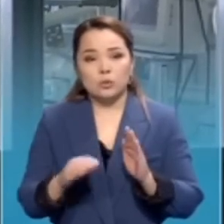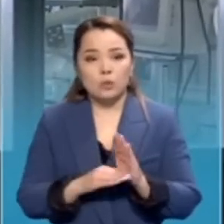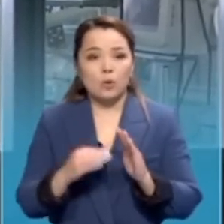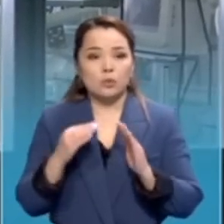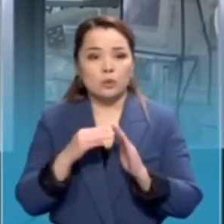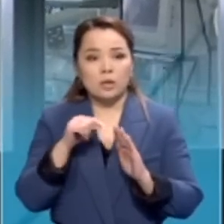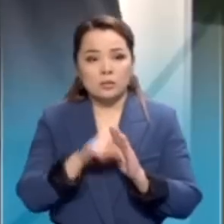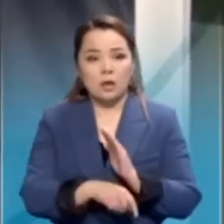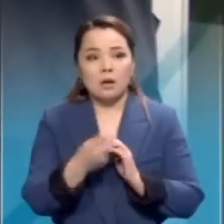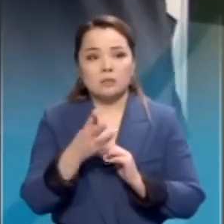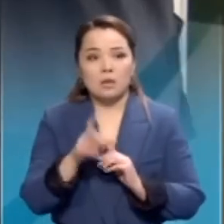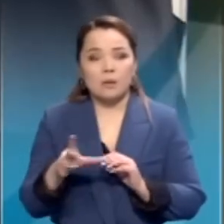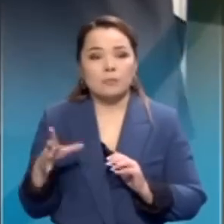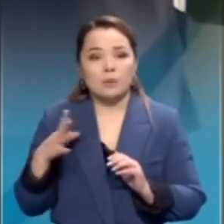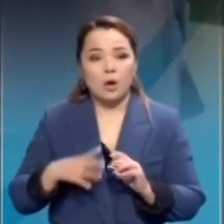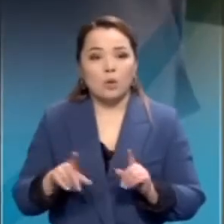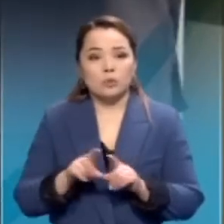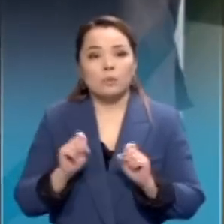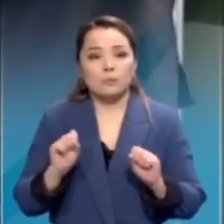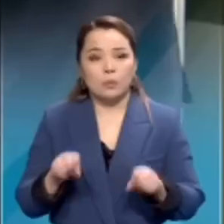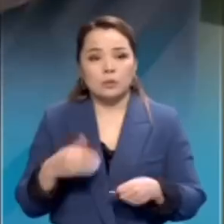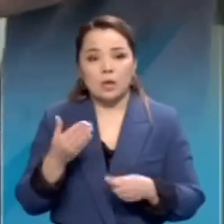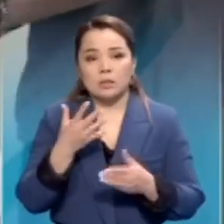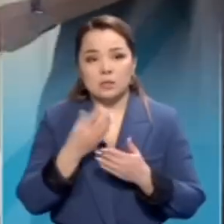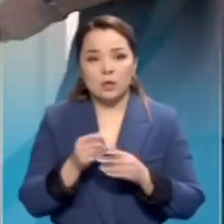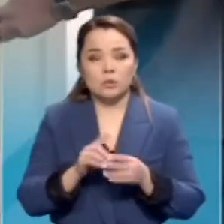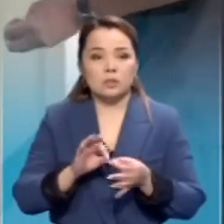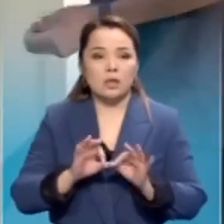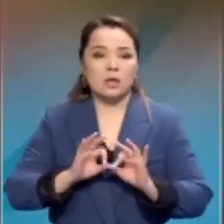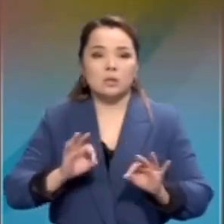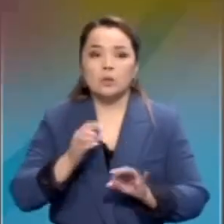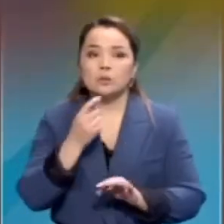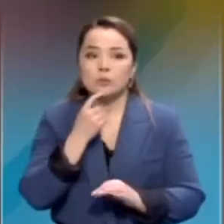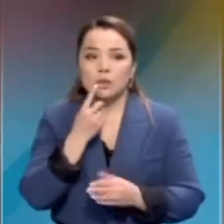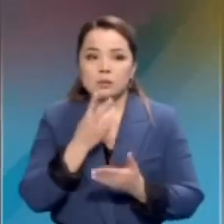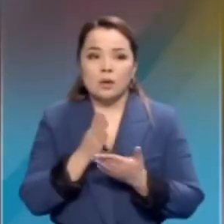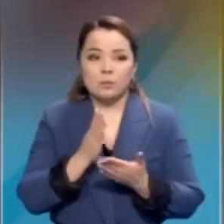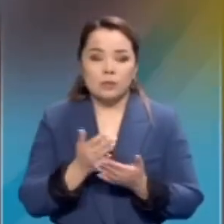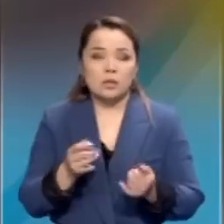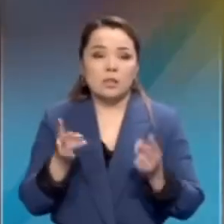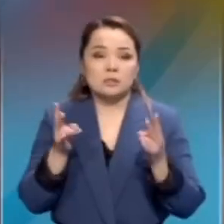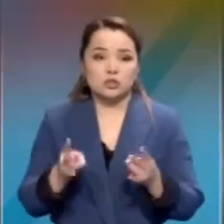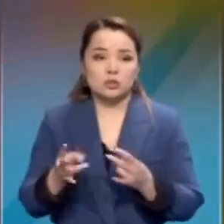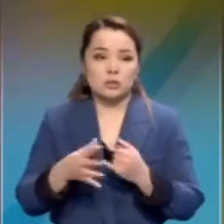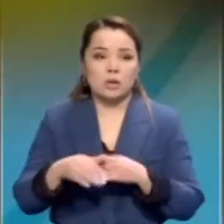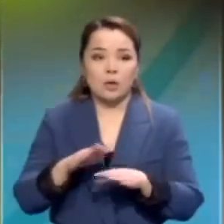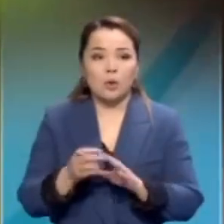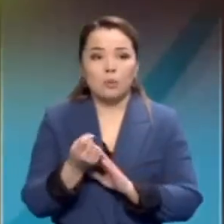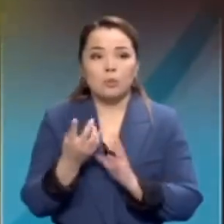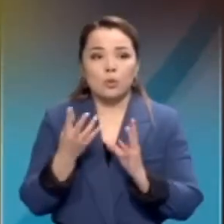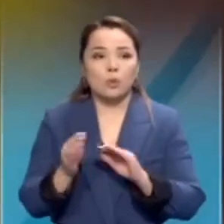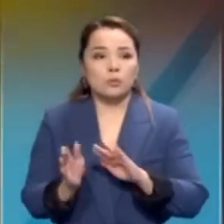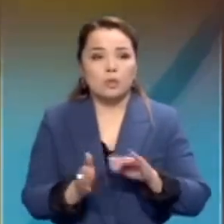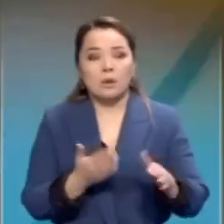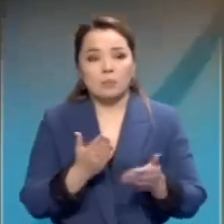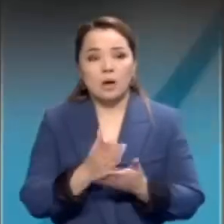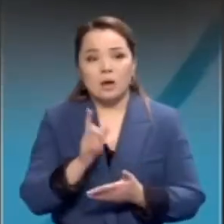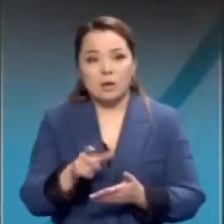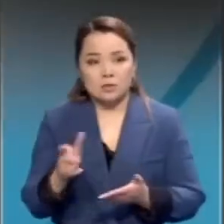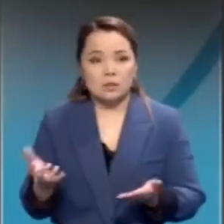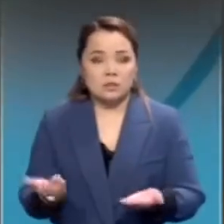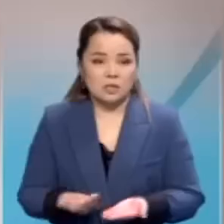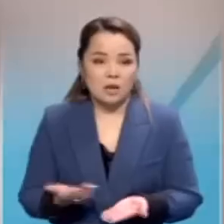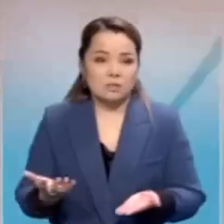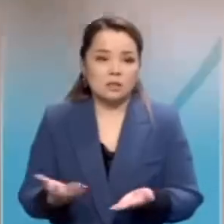астында адам қанша уақытқа шыдауы мүмкін екенін тап басып айту қиын. Дегенмен апат болғалы 11 күн өткеннен кейін де адамдар